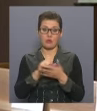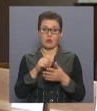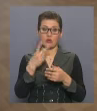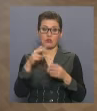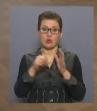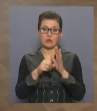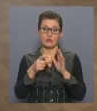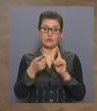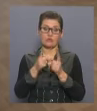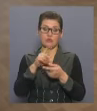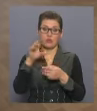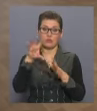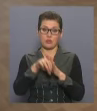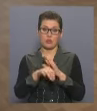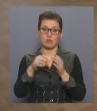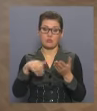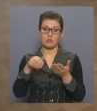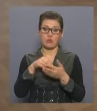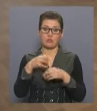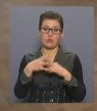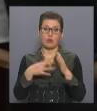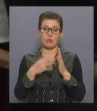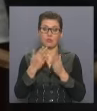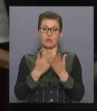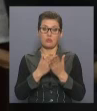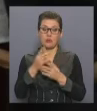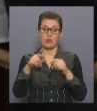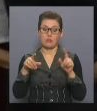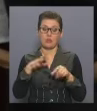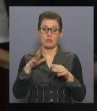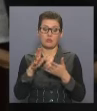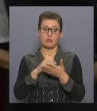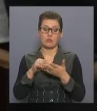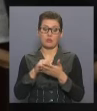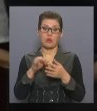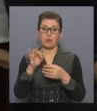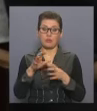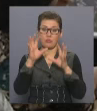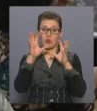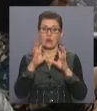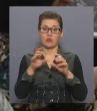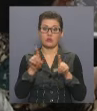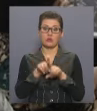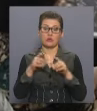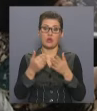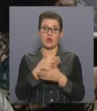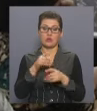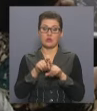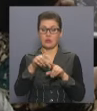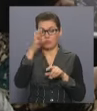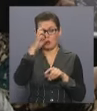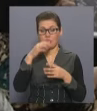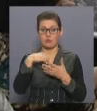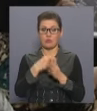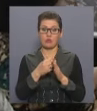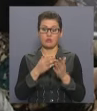26 түзету енгізген еді. Нәтижесінде 19 бап түзеліп, кейбірі тіпті жойылды. Ізінше конституциядағы жаңа тармақтар елбасы